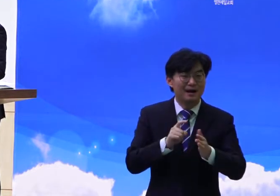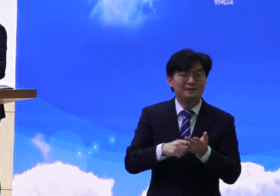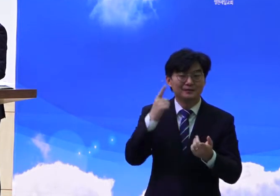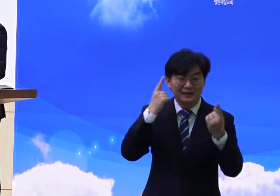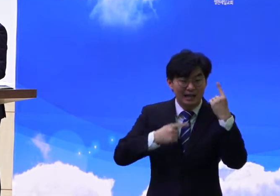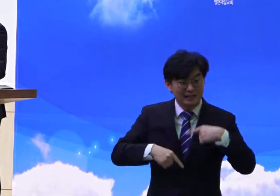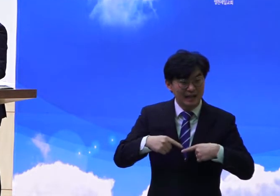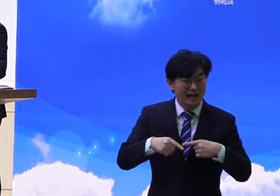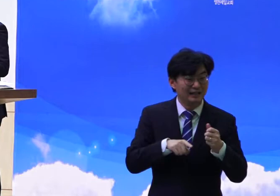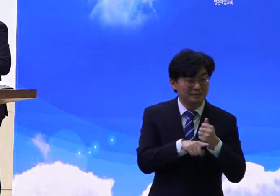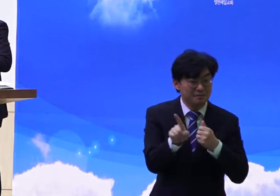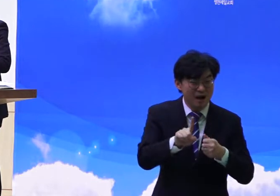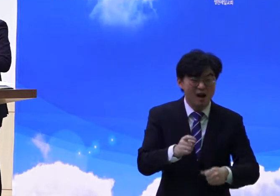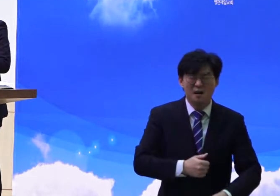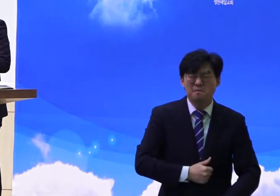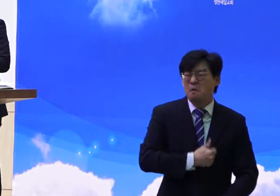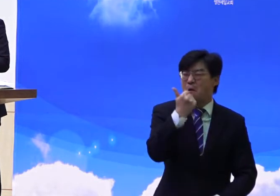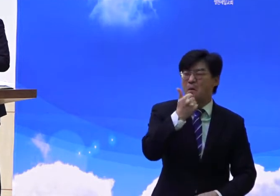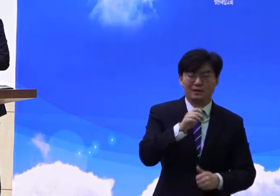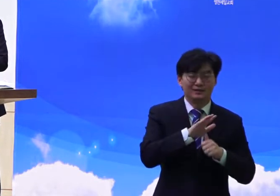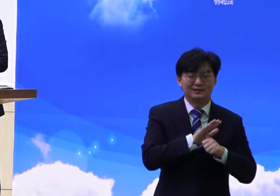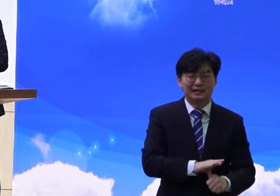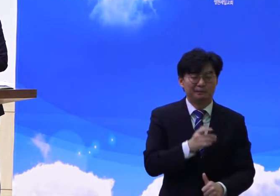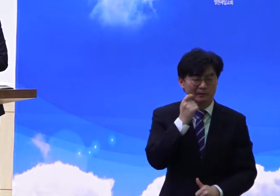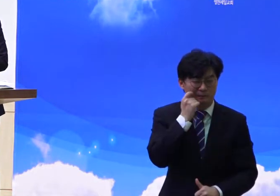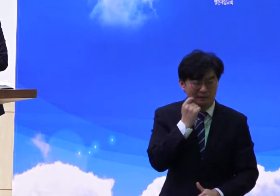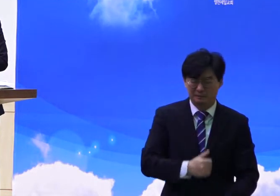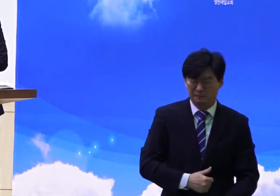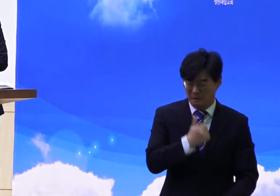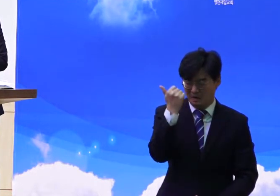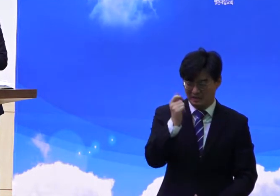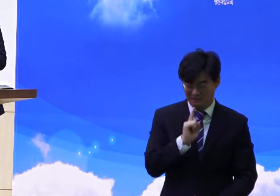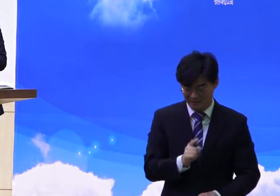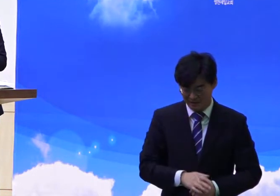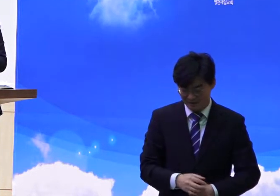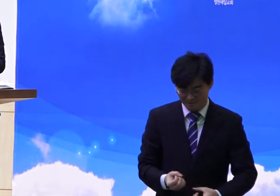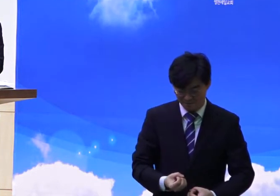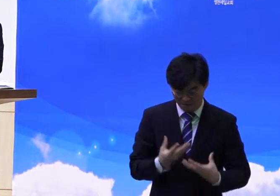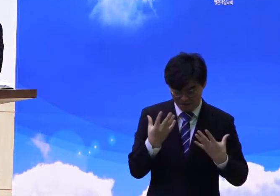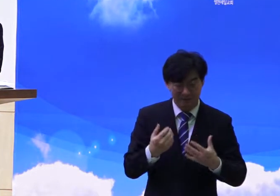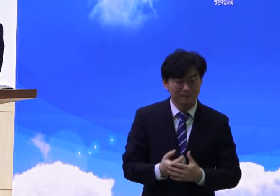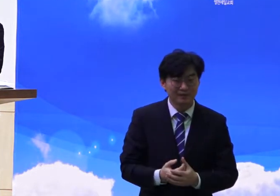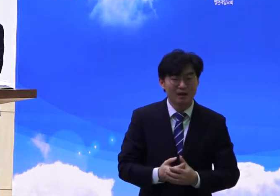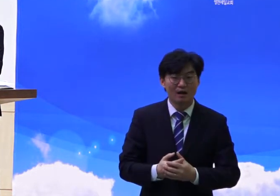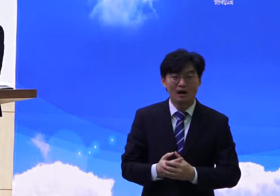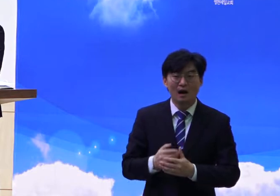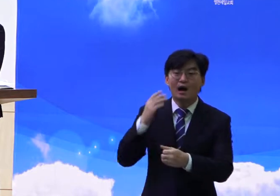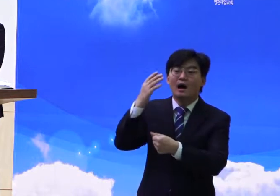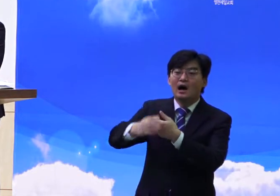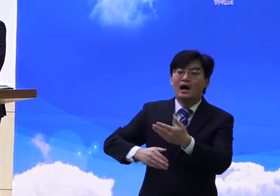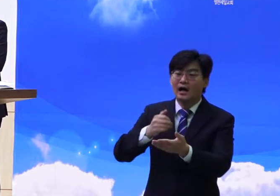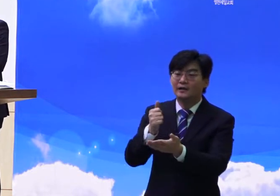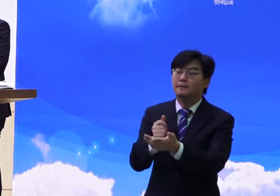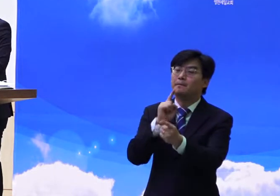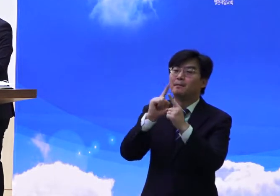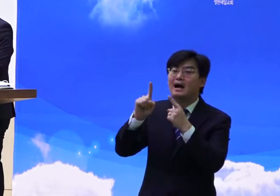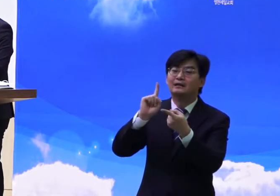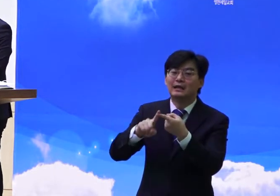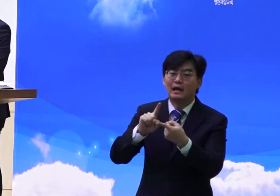겁니다. 여러분 참을 수 없이 그런 마음이 되어서 여러분 뭐 말하고 행동하고 그렇게 했었던 적